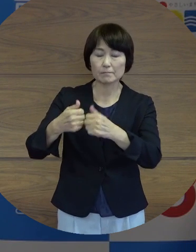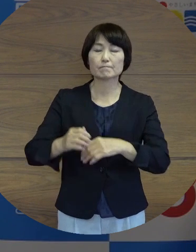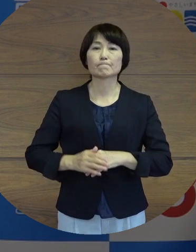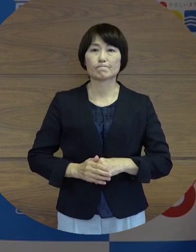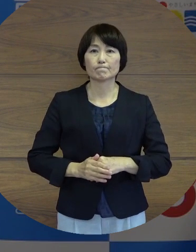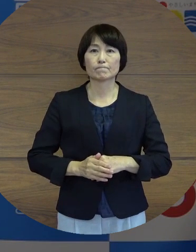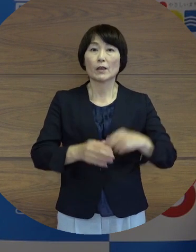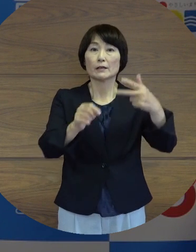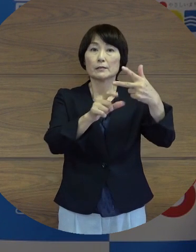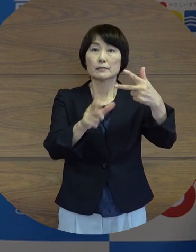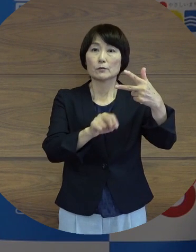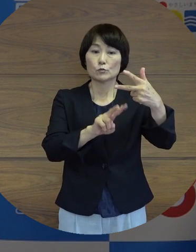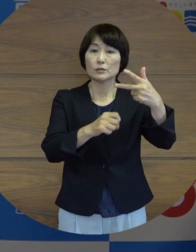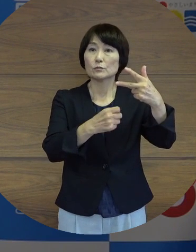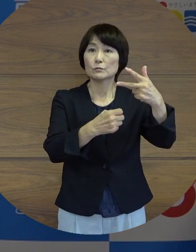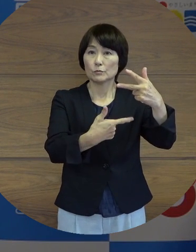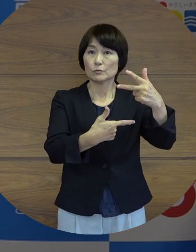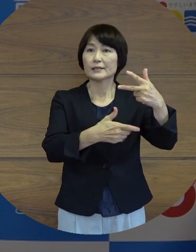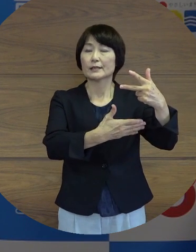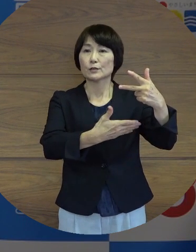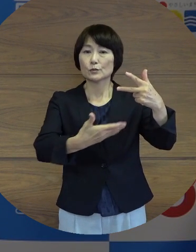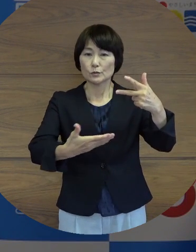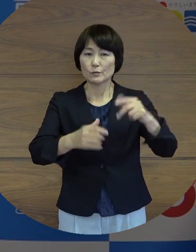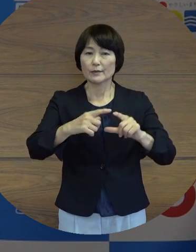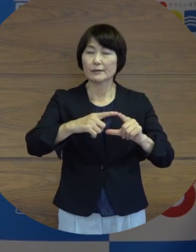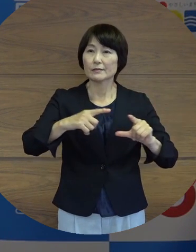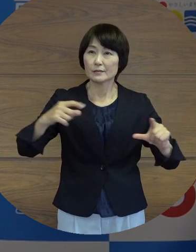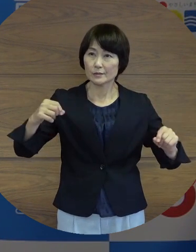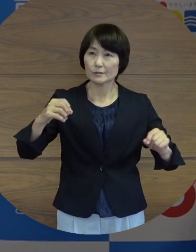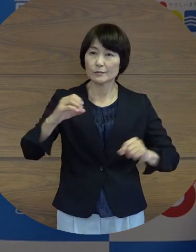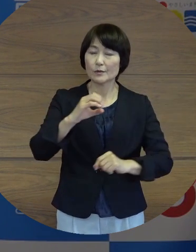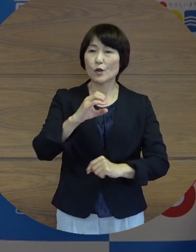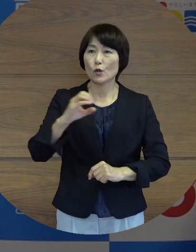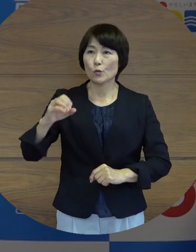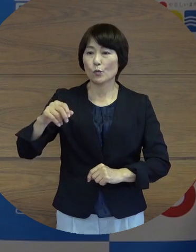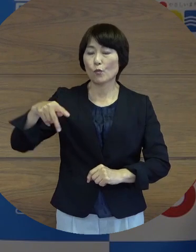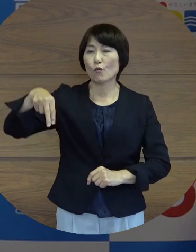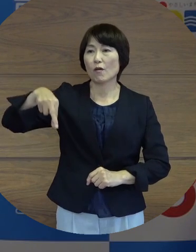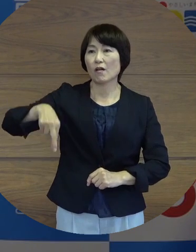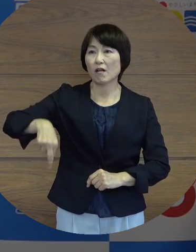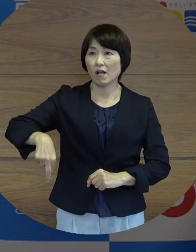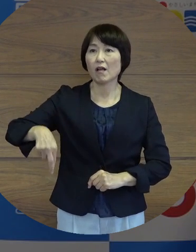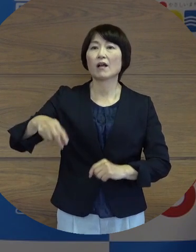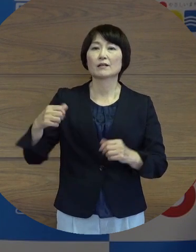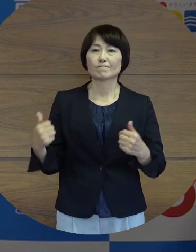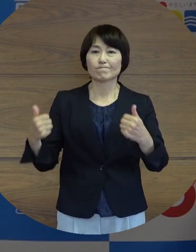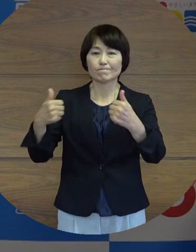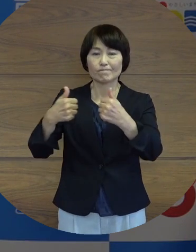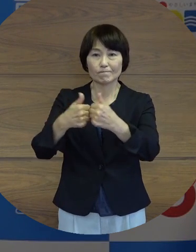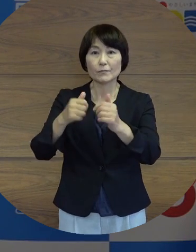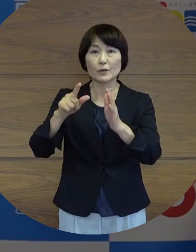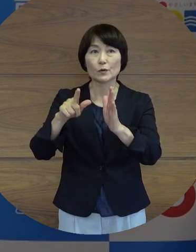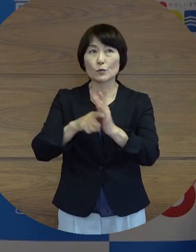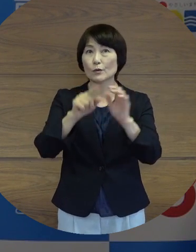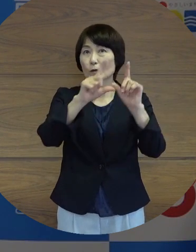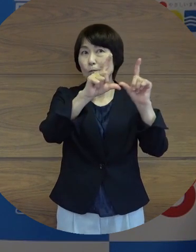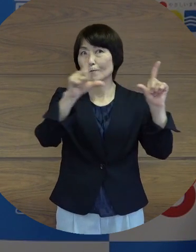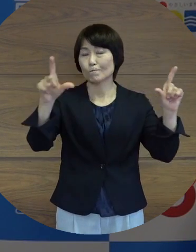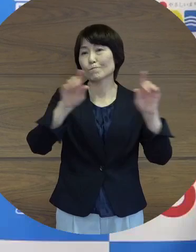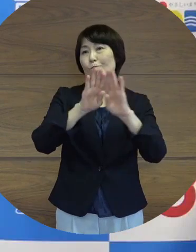月の26日水曜日日本対コスタリカ戦で実施をさせていただいたところ